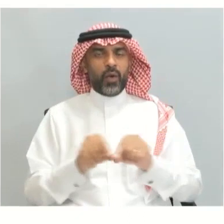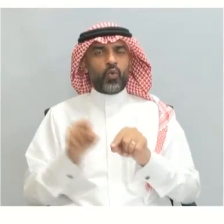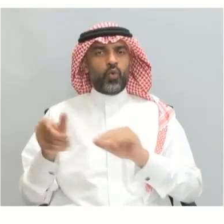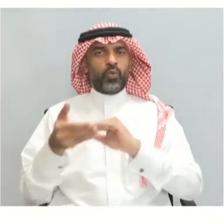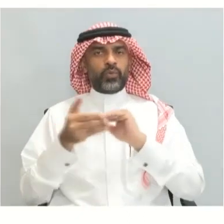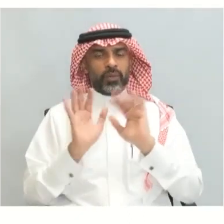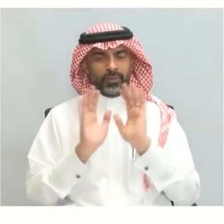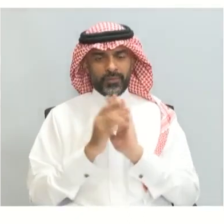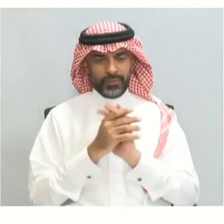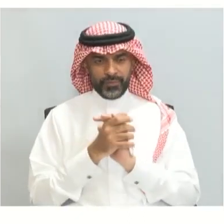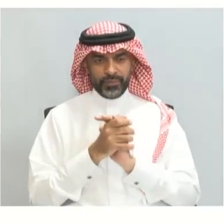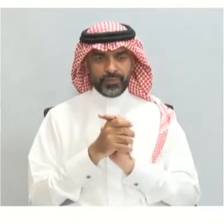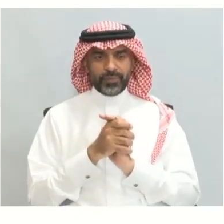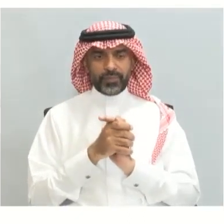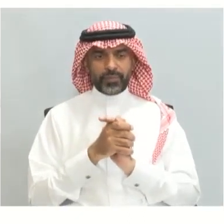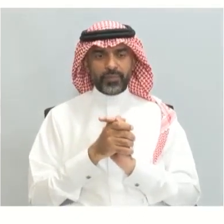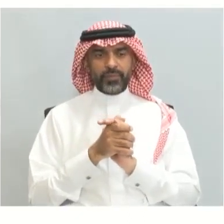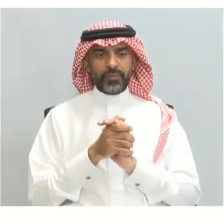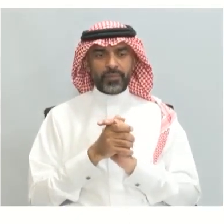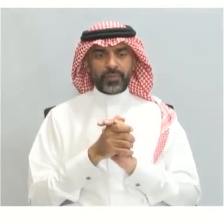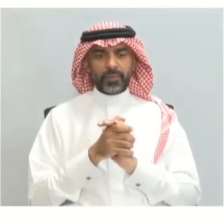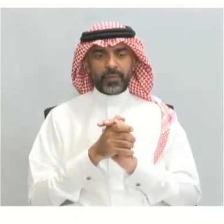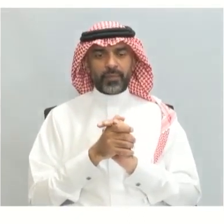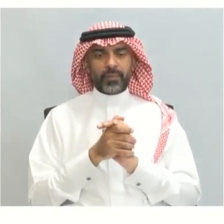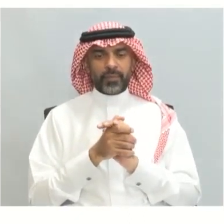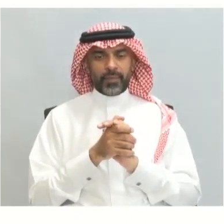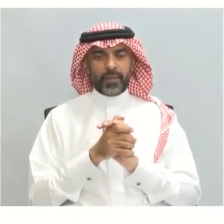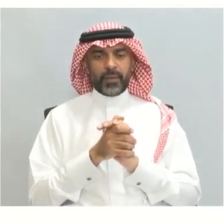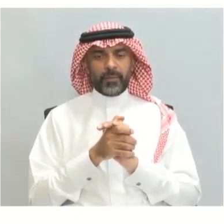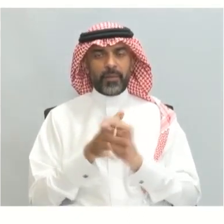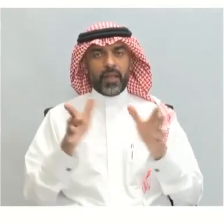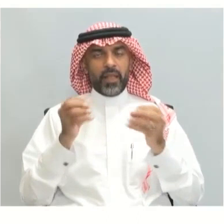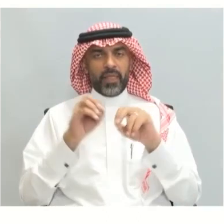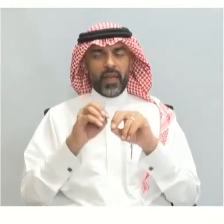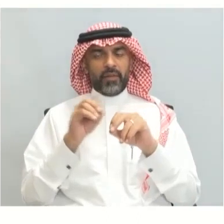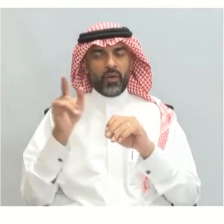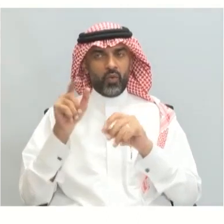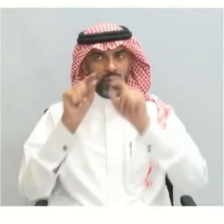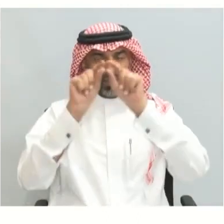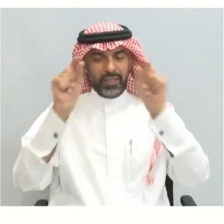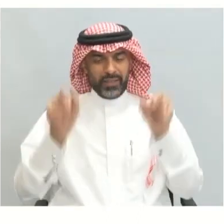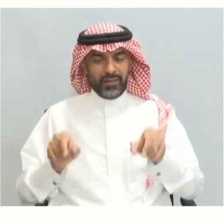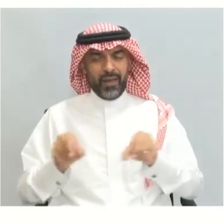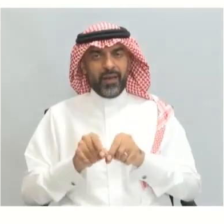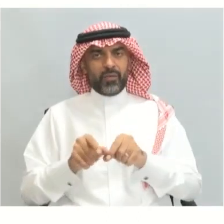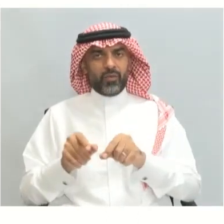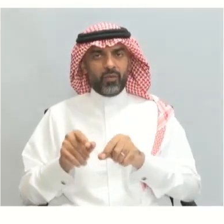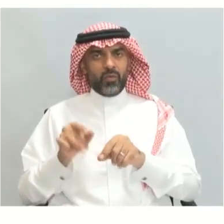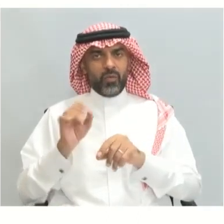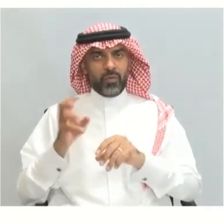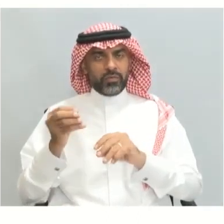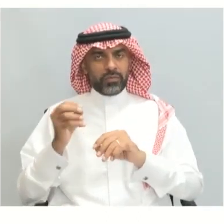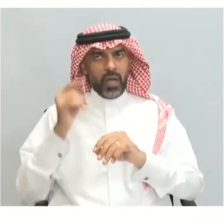تحديد الجزء الذي تمثله الخريطه من الطبيعه بالاضافه من خلال الاطار نستطيع ابنائي وبنات الطلاب